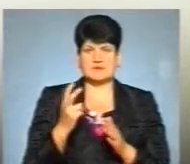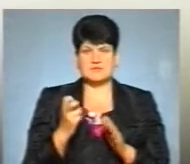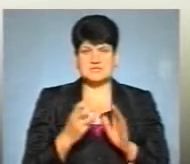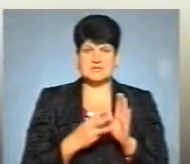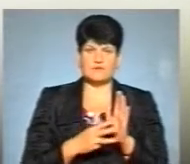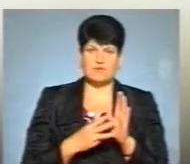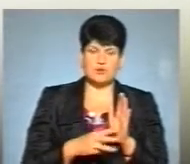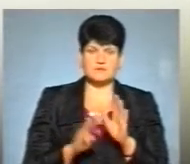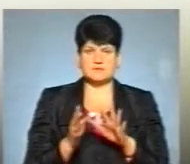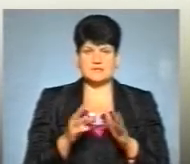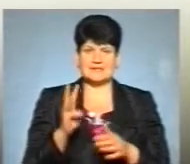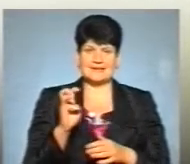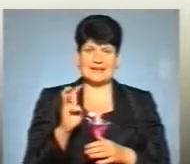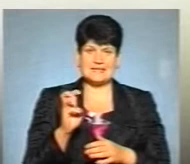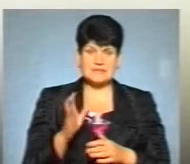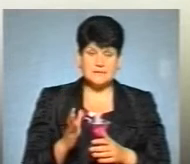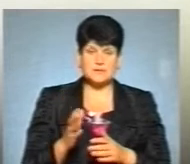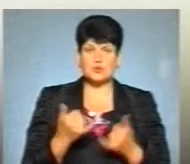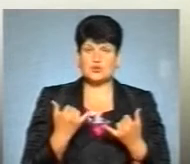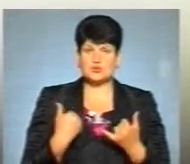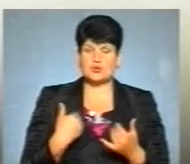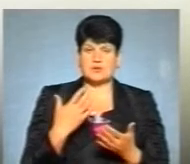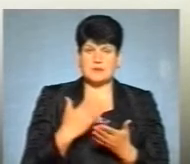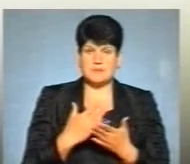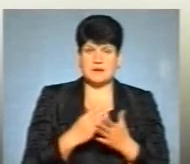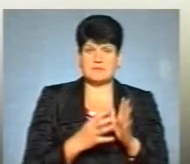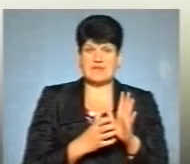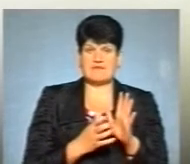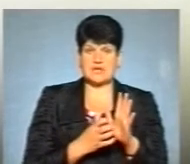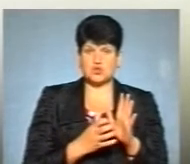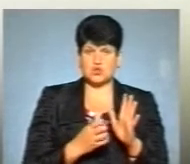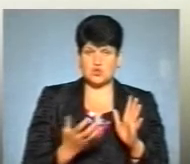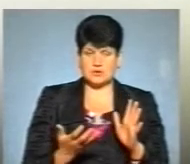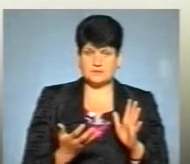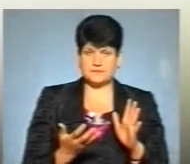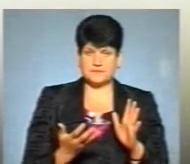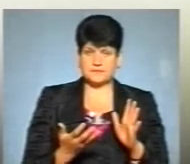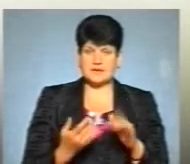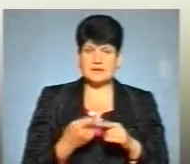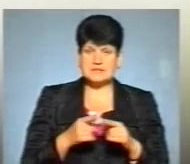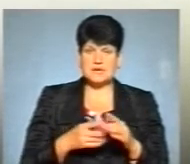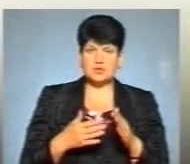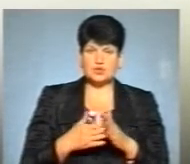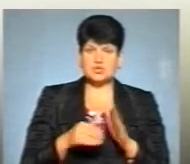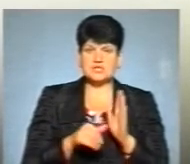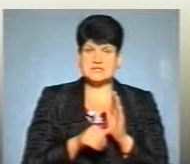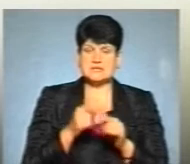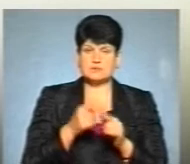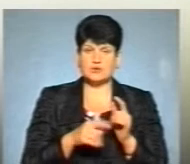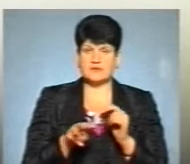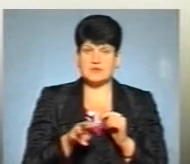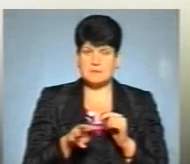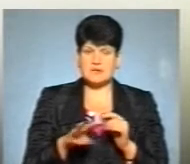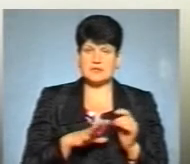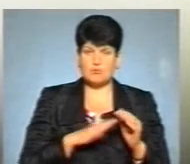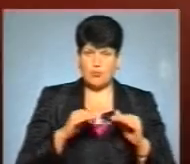280-300, то таке число 300, то на сьогодні ми мали в заліщиках 900. Розумієте, це від, до 6,5 метрів був підйом рівня